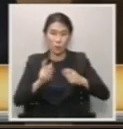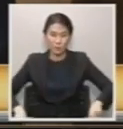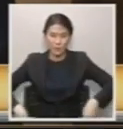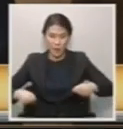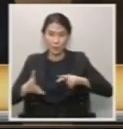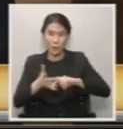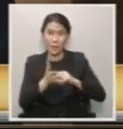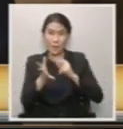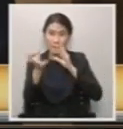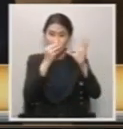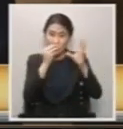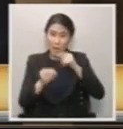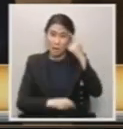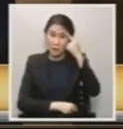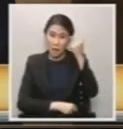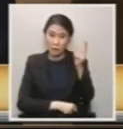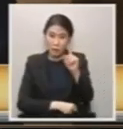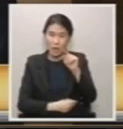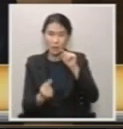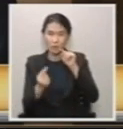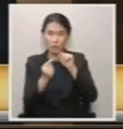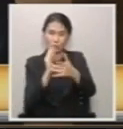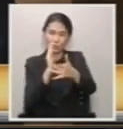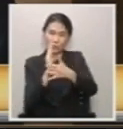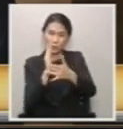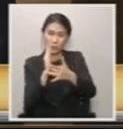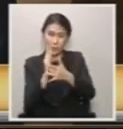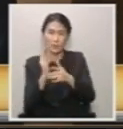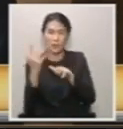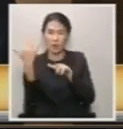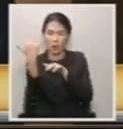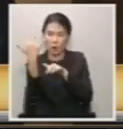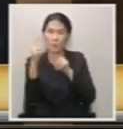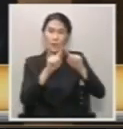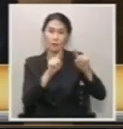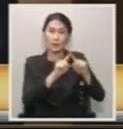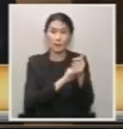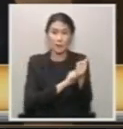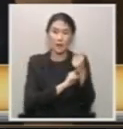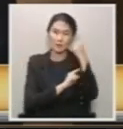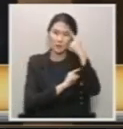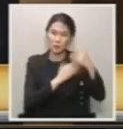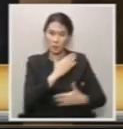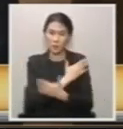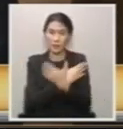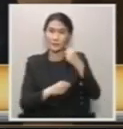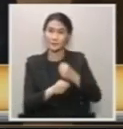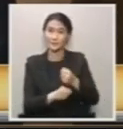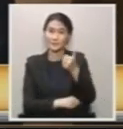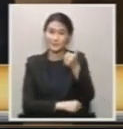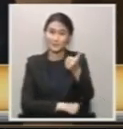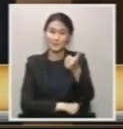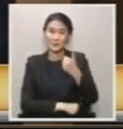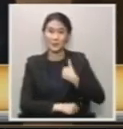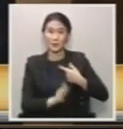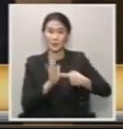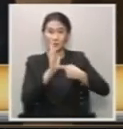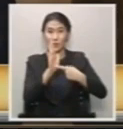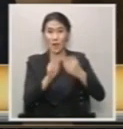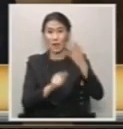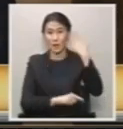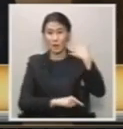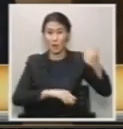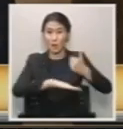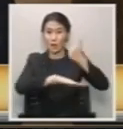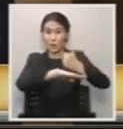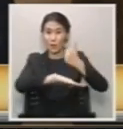ารถเรียนรู้ทักษะของเรื่องไอทีทางด้านคอมพิวเตอร์ได้ก็จะสามารถทำงานได้เช่นที่ผ่านมาท่านทิพดี